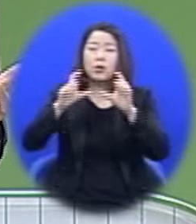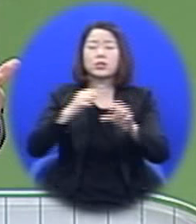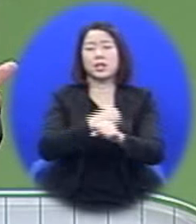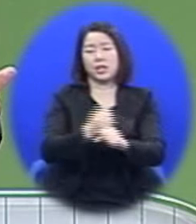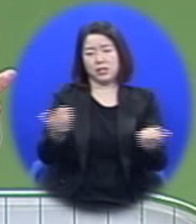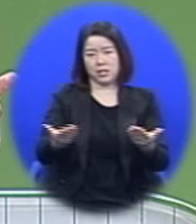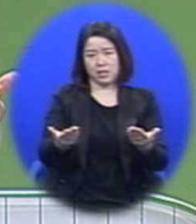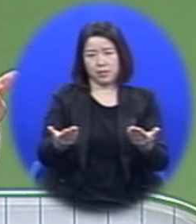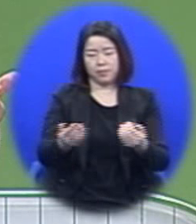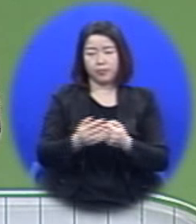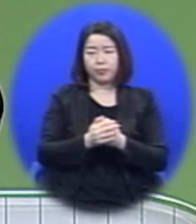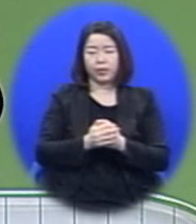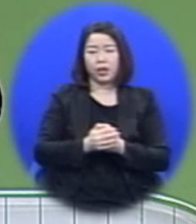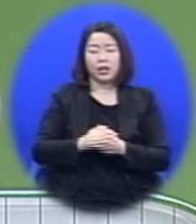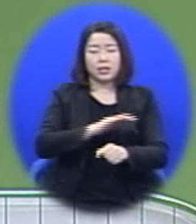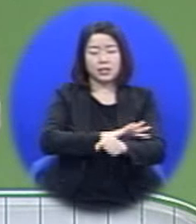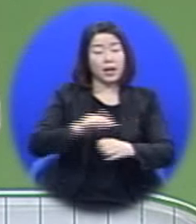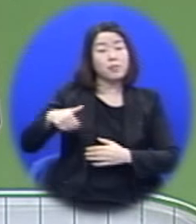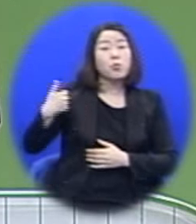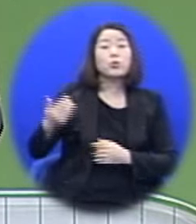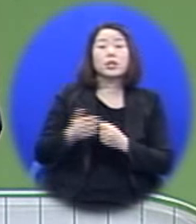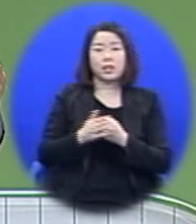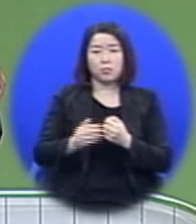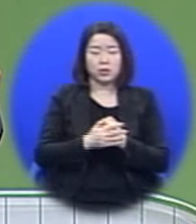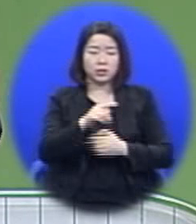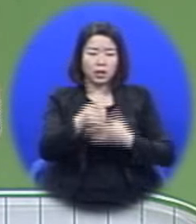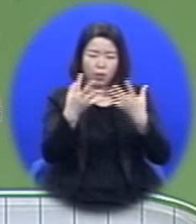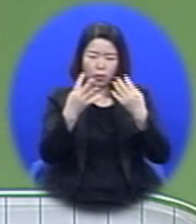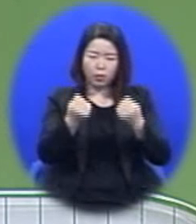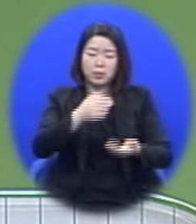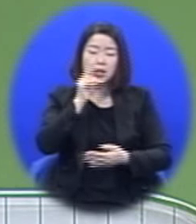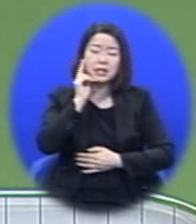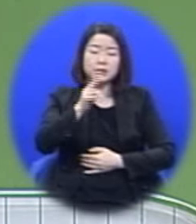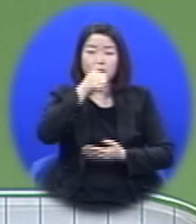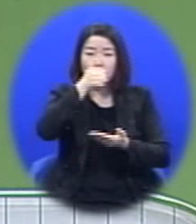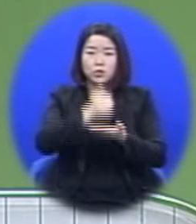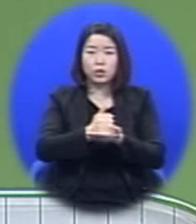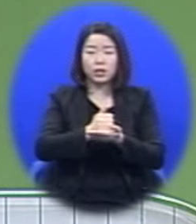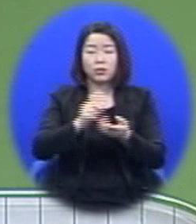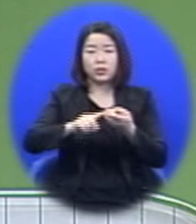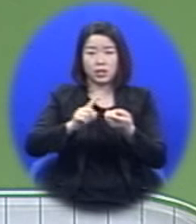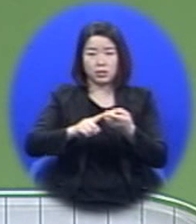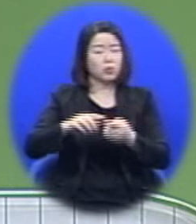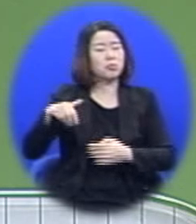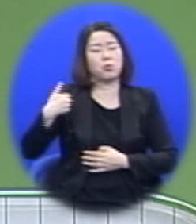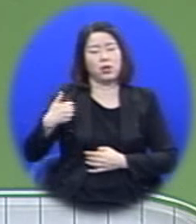몰라서 그런 거예요. 그게 얼마나 심각한 문제인지를 몰라서.